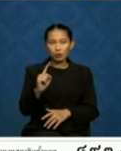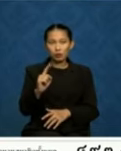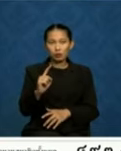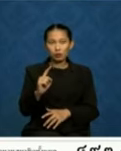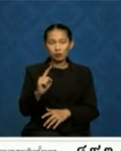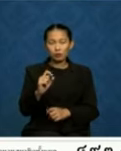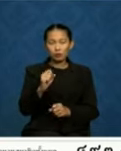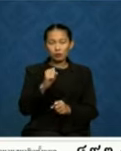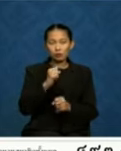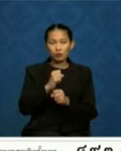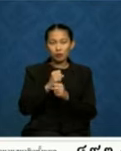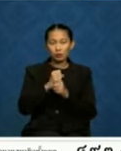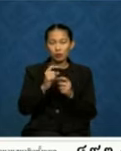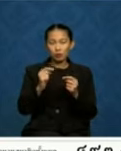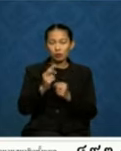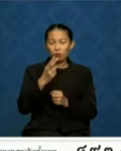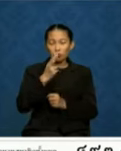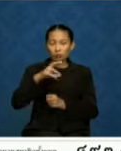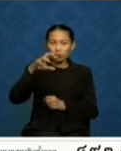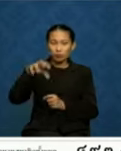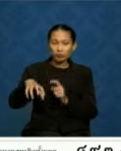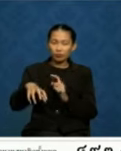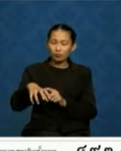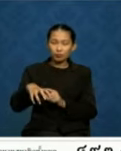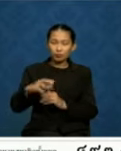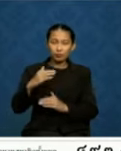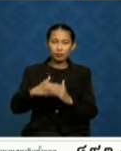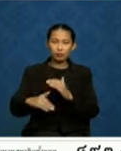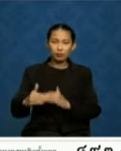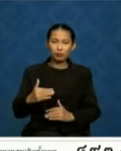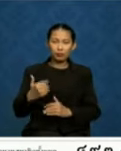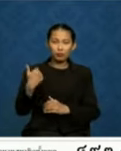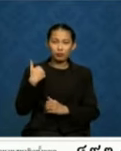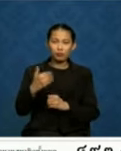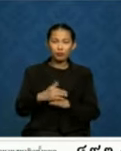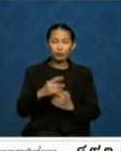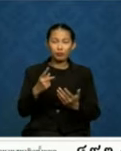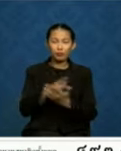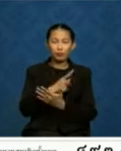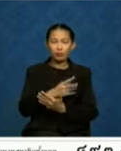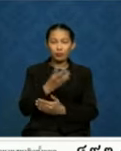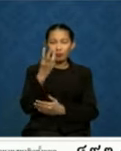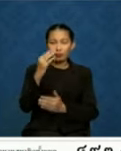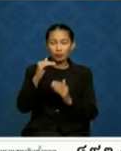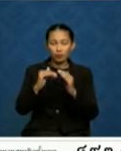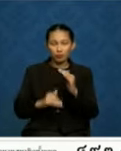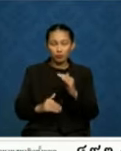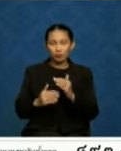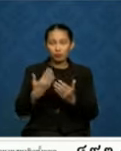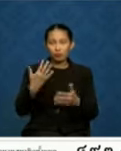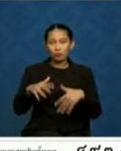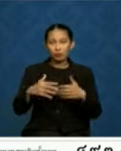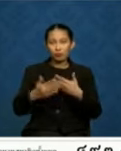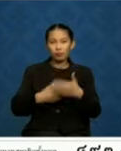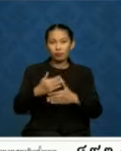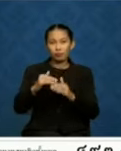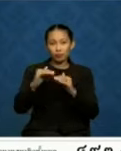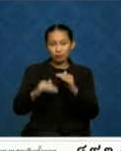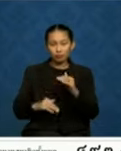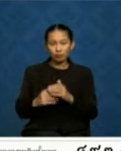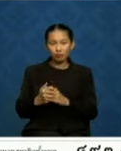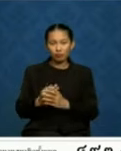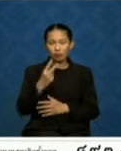อบการของการยาสูบถดถอยลงมากนะครับกำไรก็น้อยลงยอดขายก็น้อยลงนะครับ